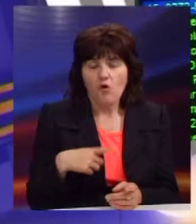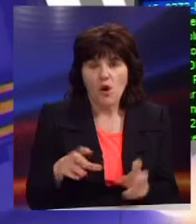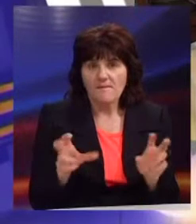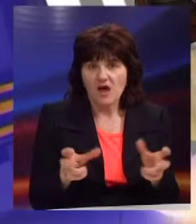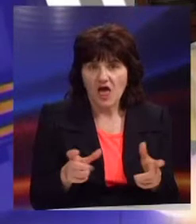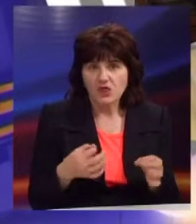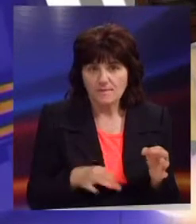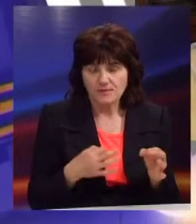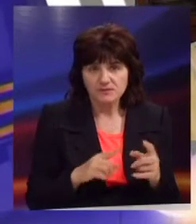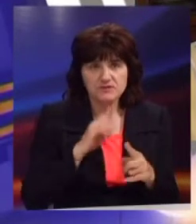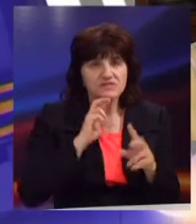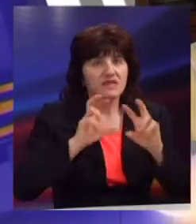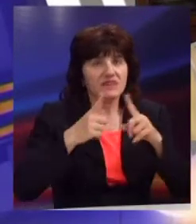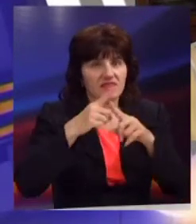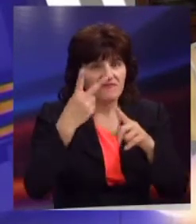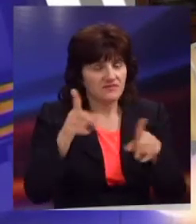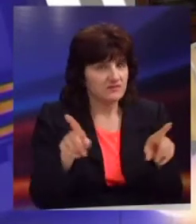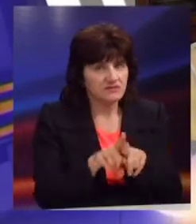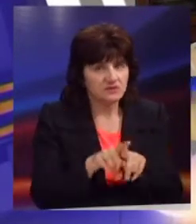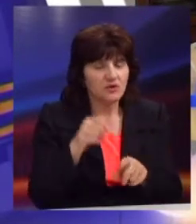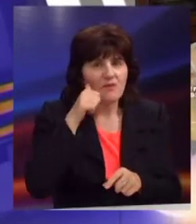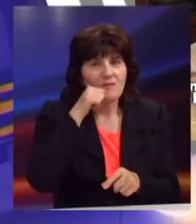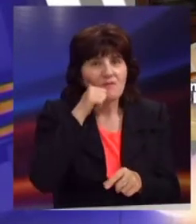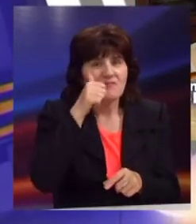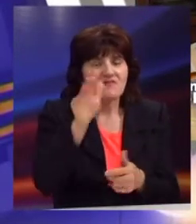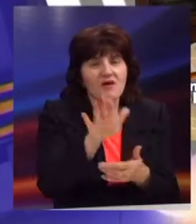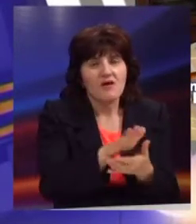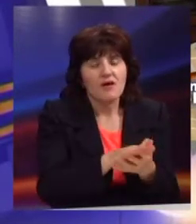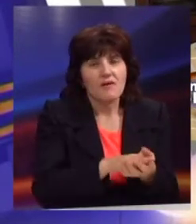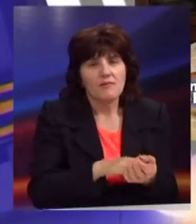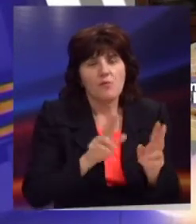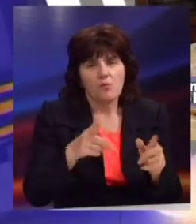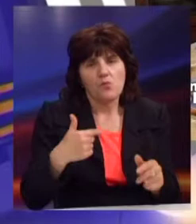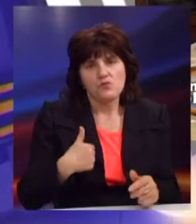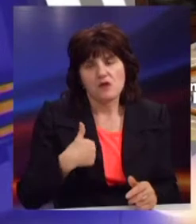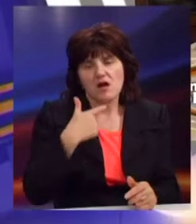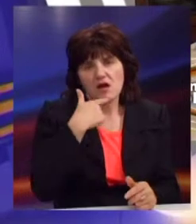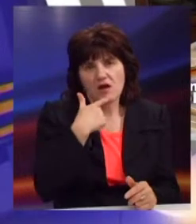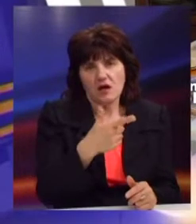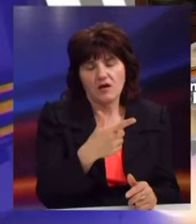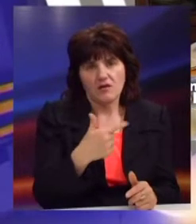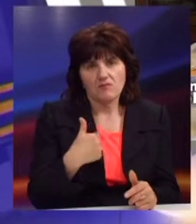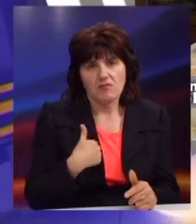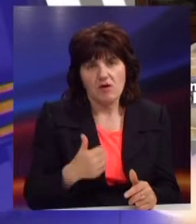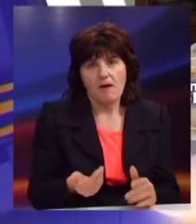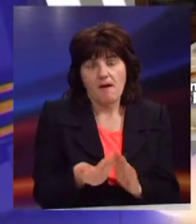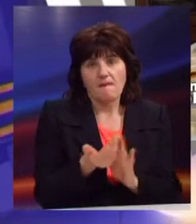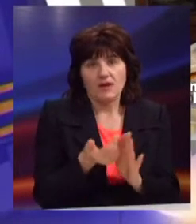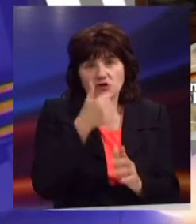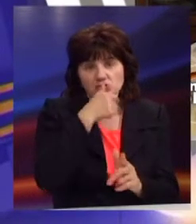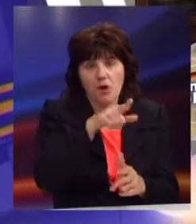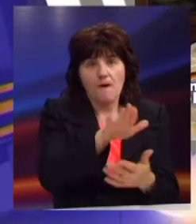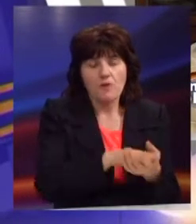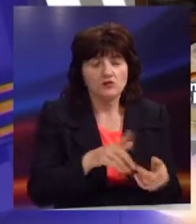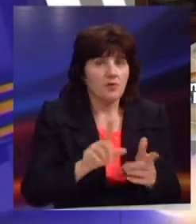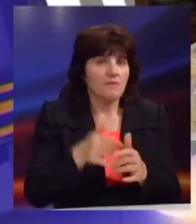radio volim, naravno i televizija. Od prvoga dana, znači kad je počeo prvi dan, mogu reći da sam ja ispred vas bila. Pre nego